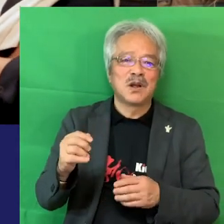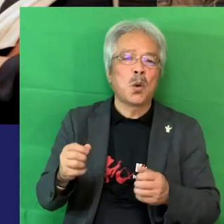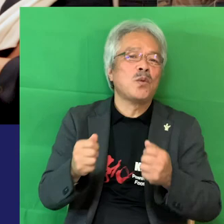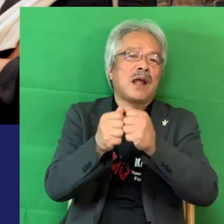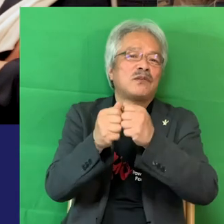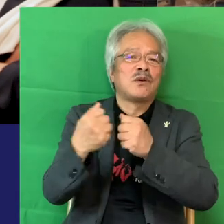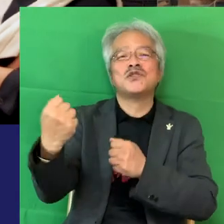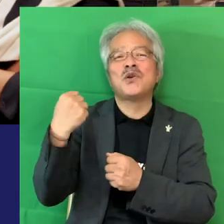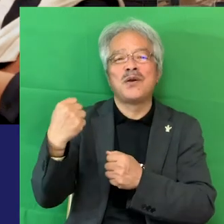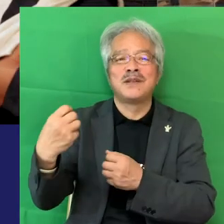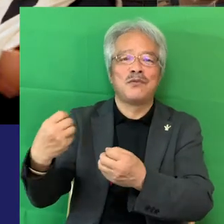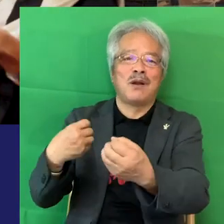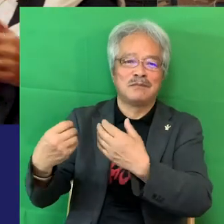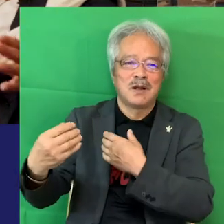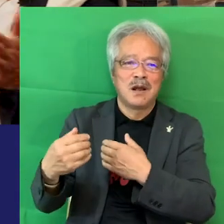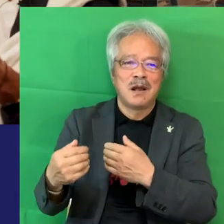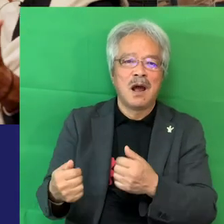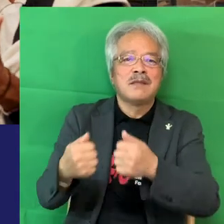おか